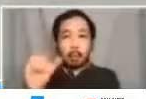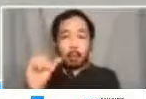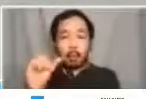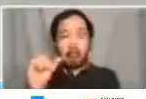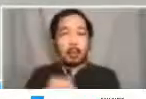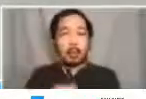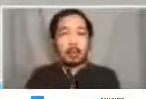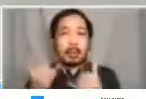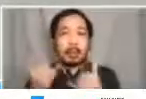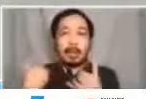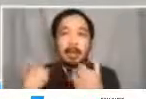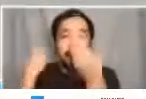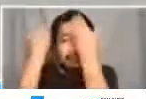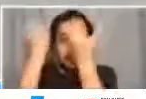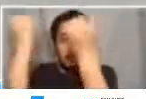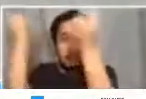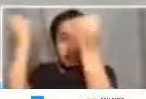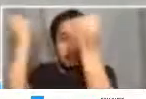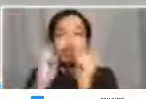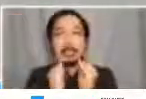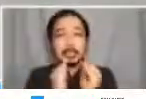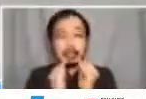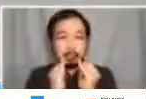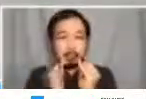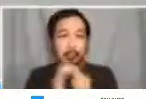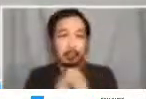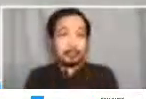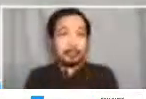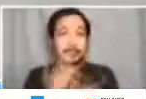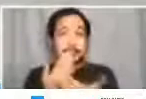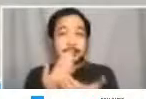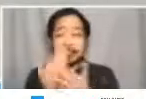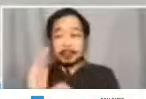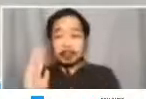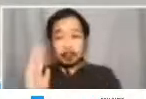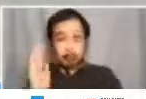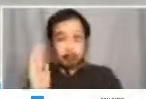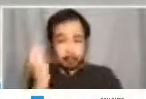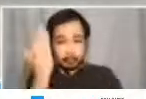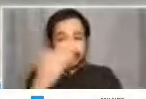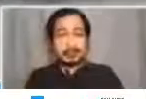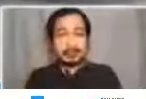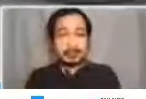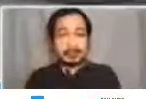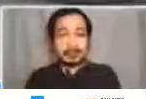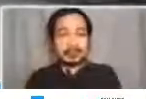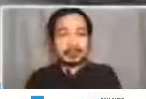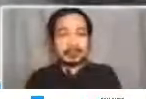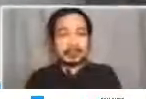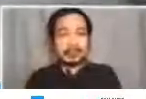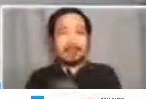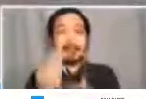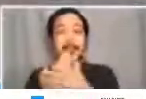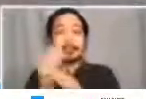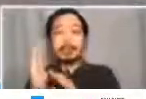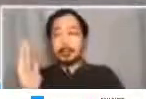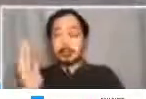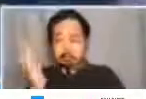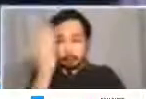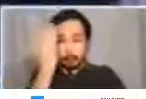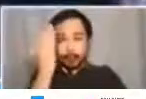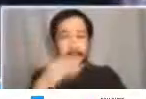up our embassy here. Ilan po ulit yung mga Pilipinong naninirahan sa Morocco at ano po